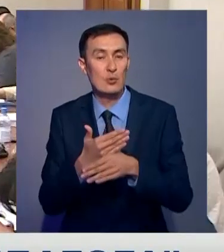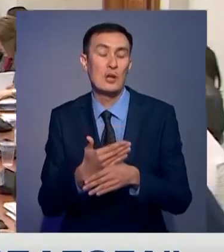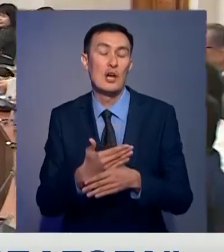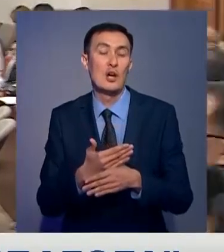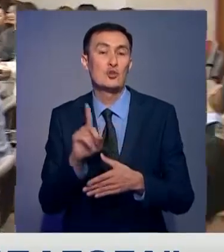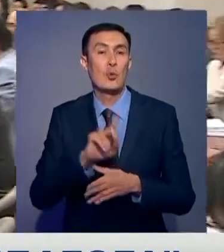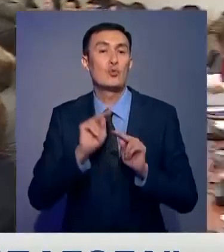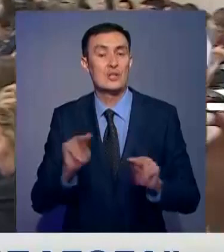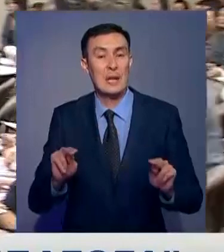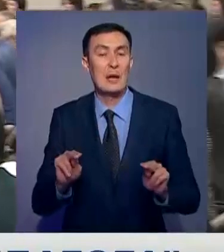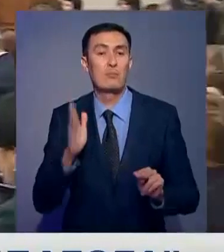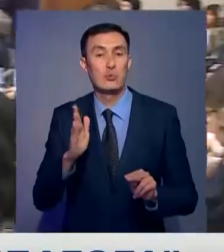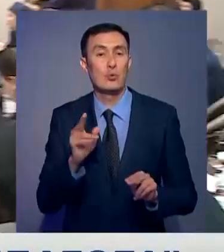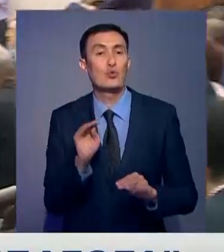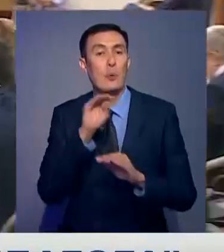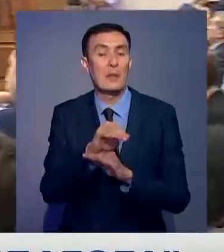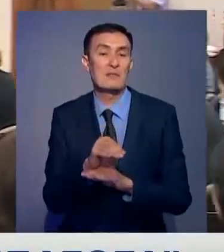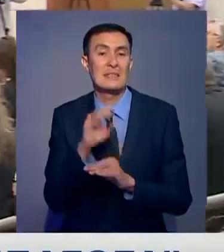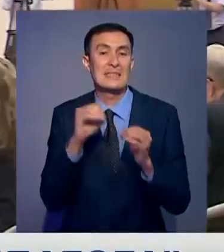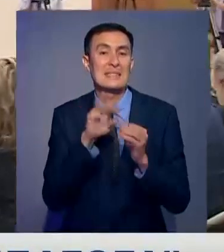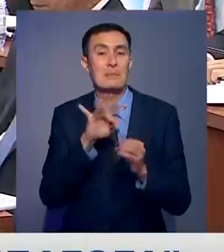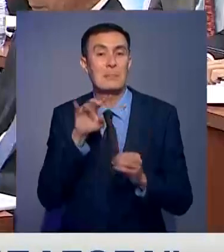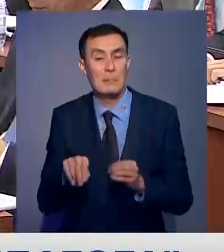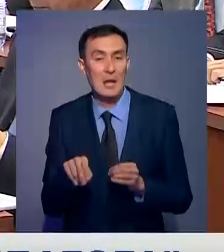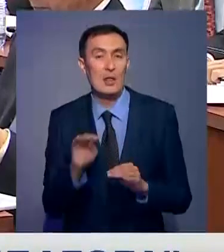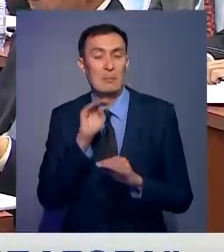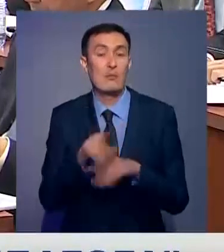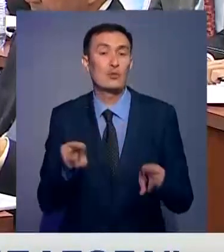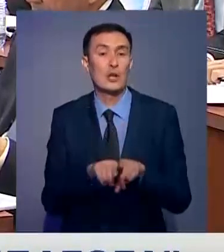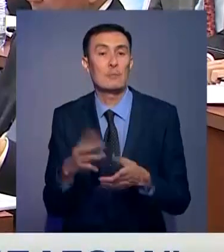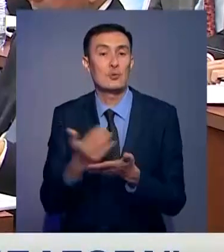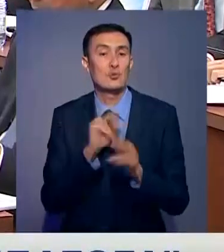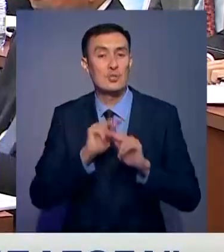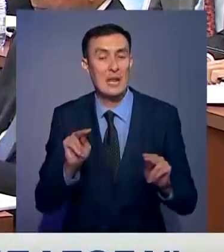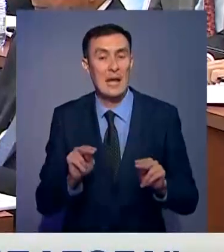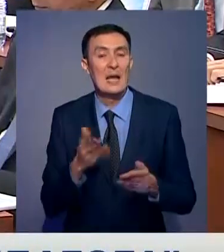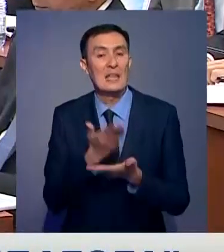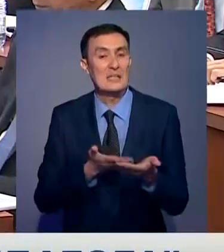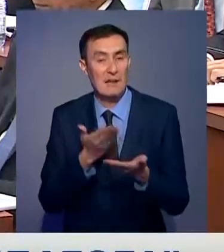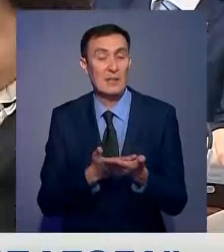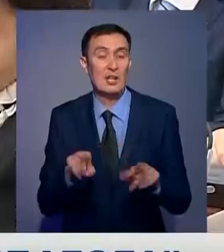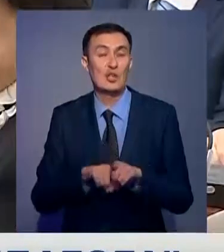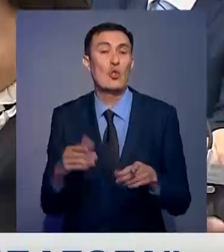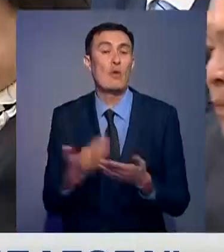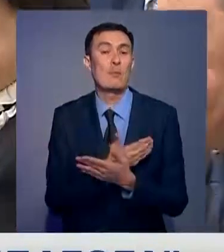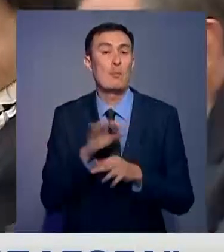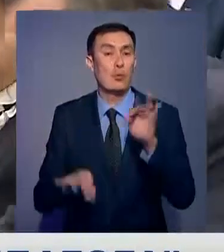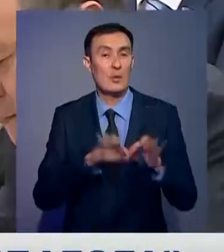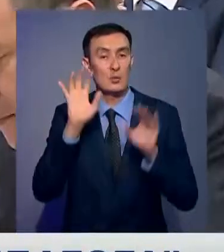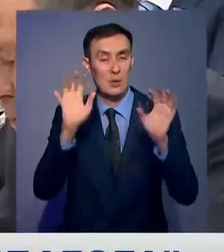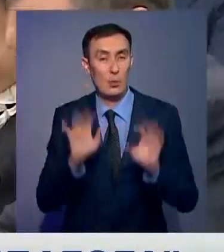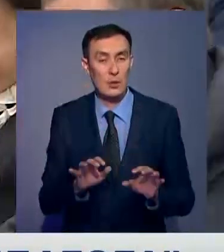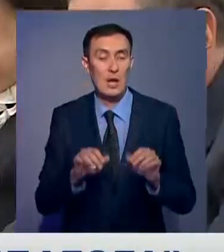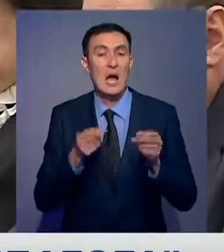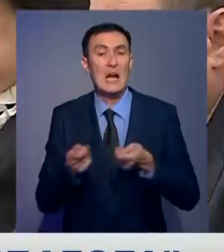Ожидается, что учителям-магистрам будут доплачивать 10 МРП. Надбавку также получат учителя-наставники. Согласно новому проекту закона,